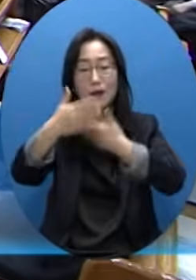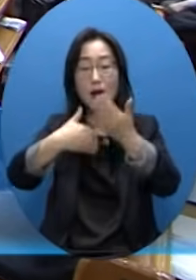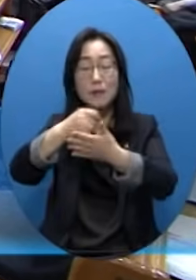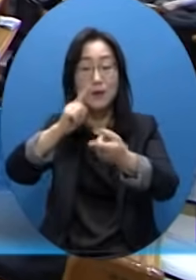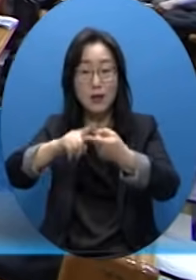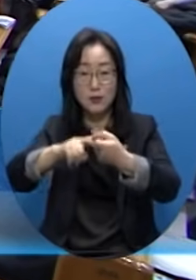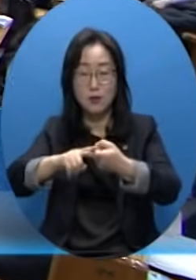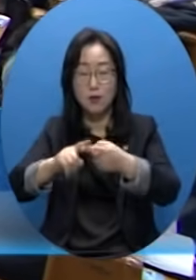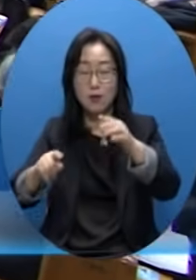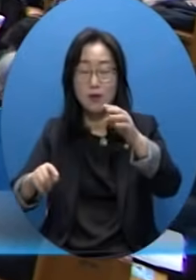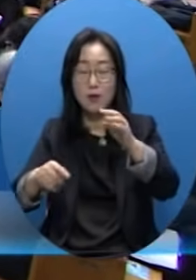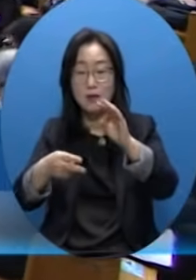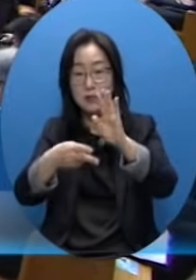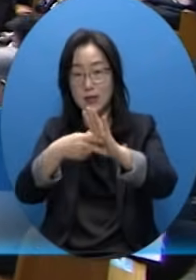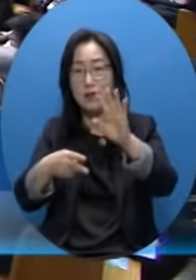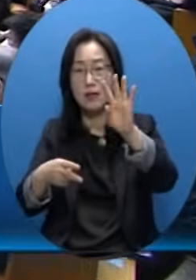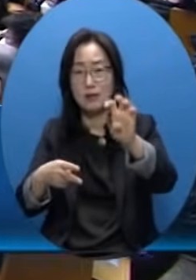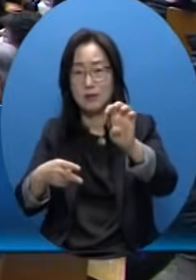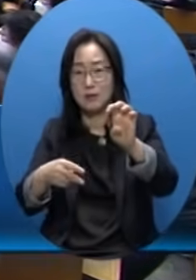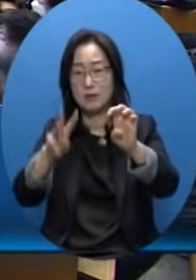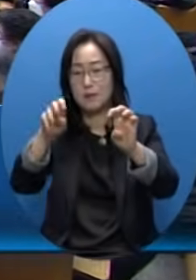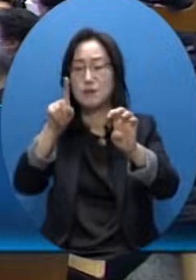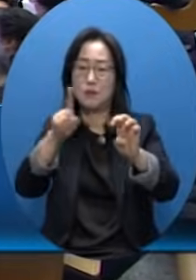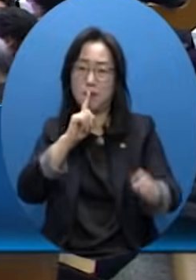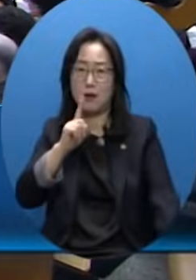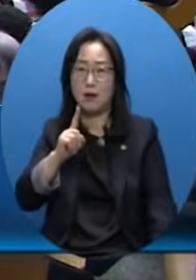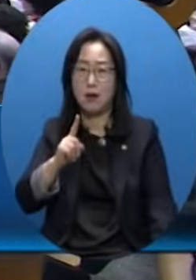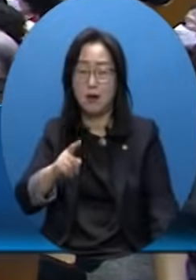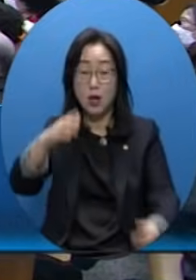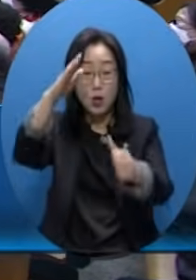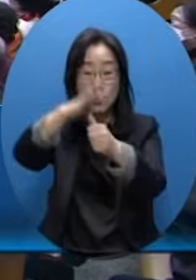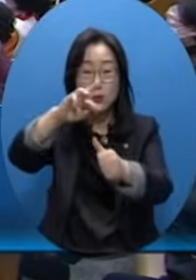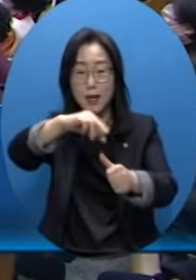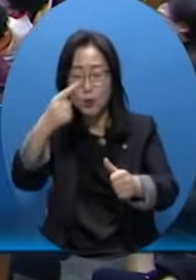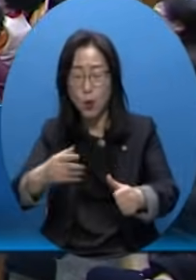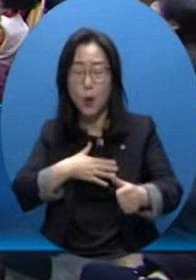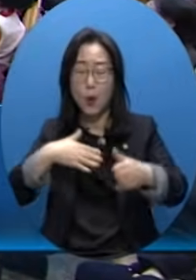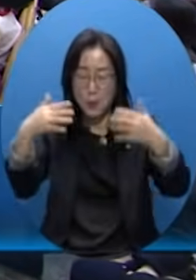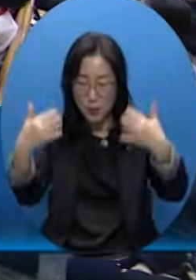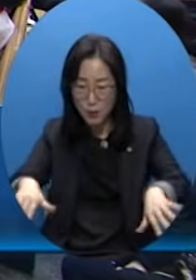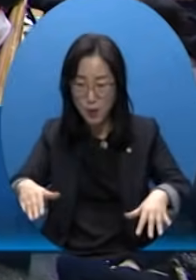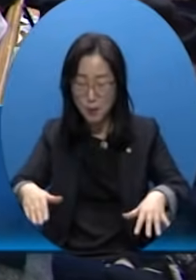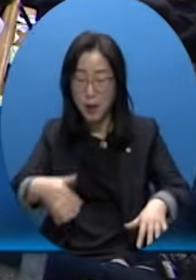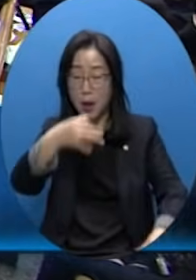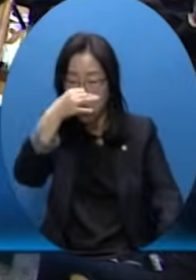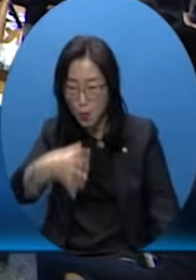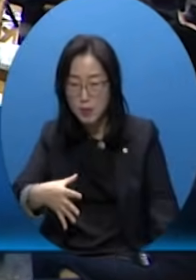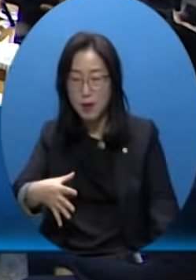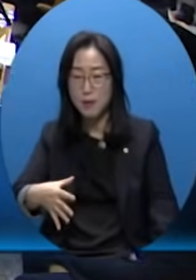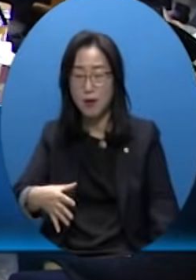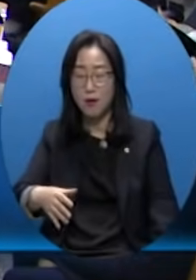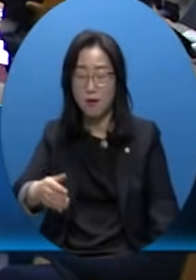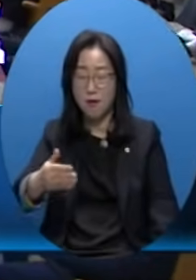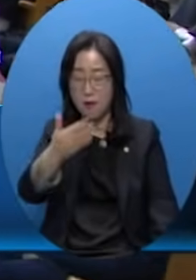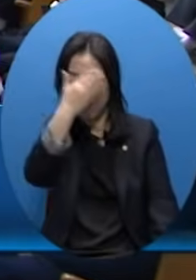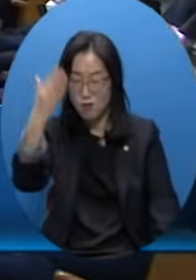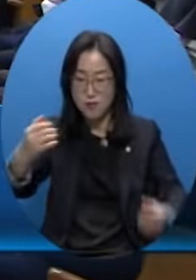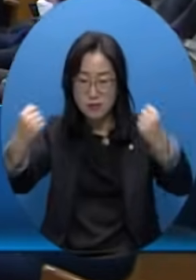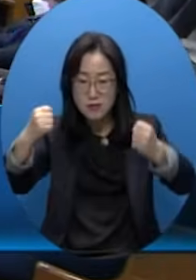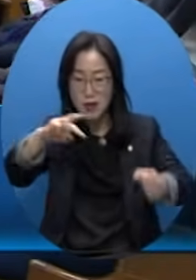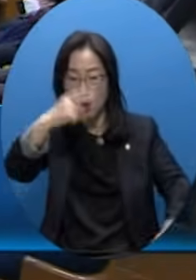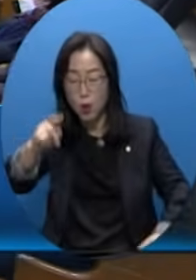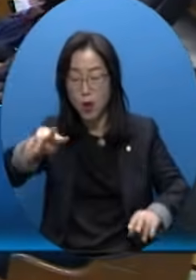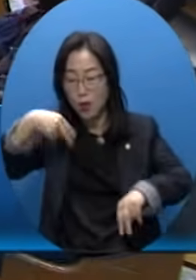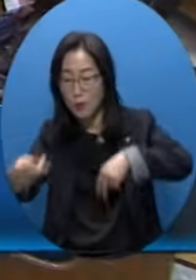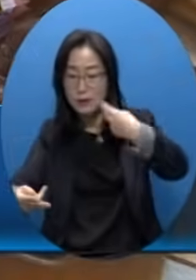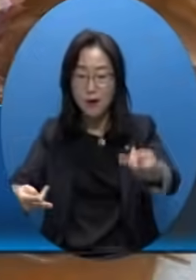이상 살 짱 3031 저런 고백합니다 소년이 라도 피곤하며 콤비 하며 창조해 라도 넘어지며